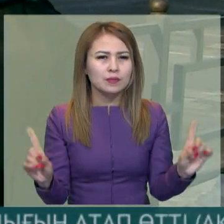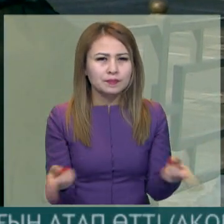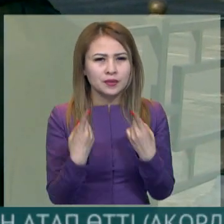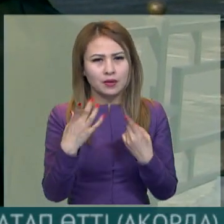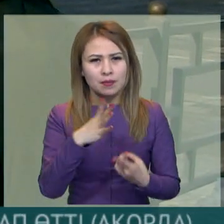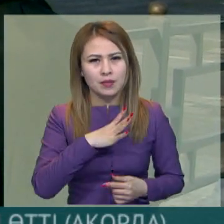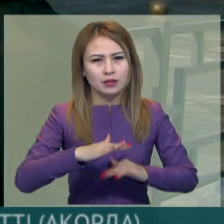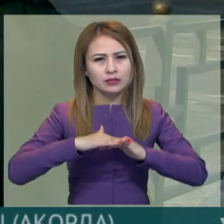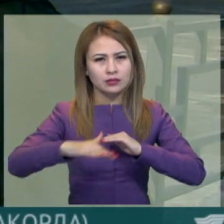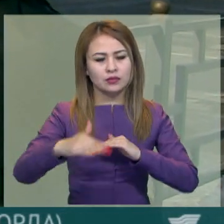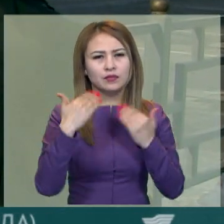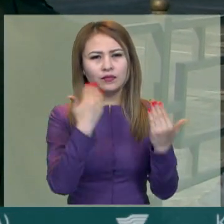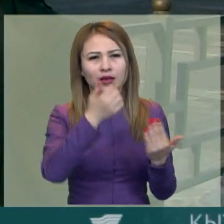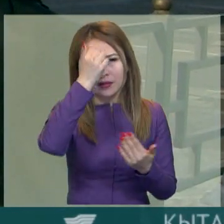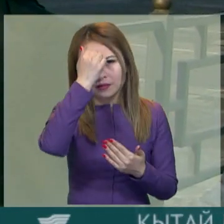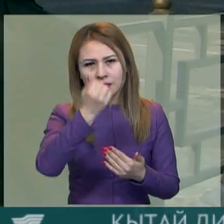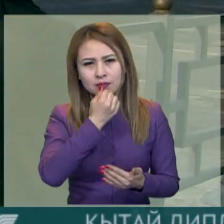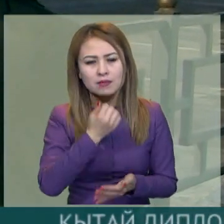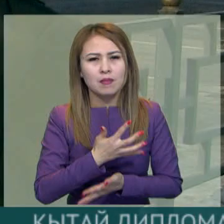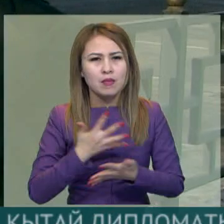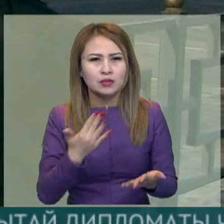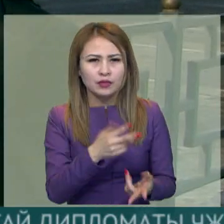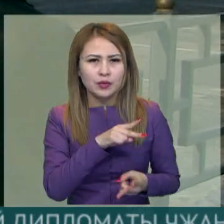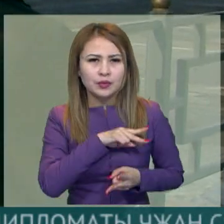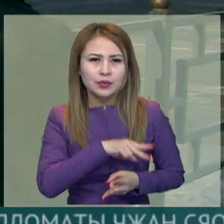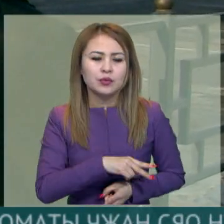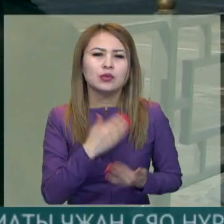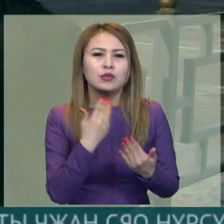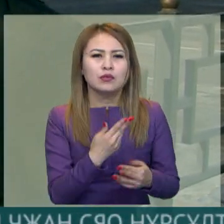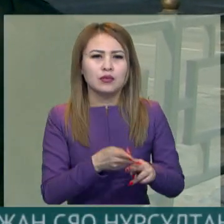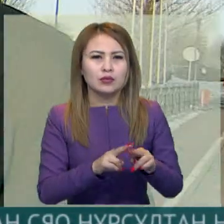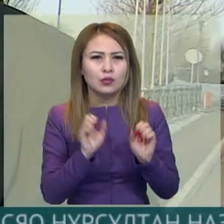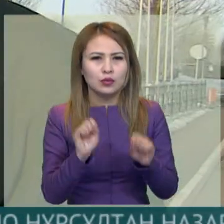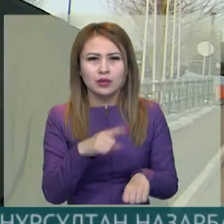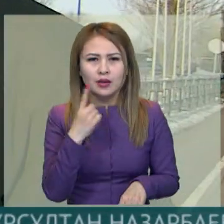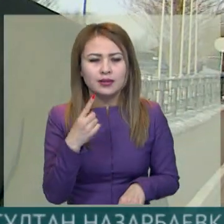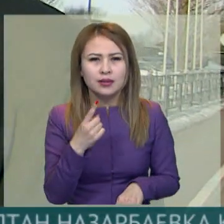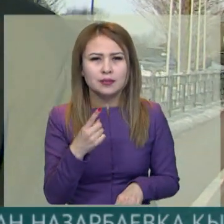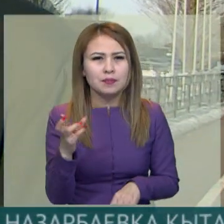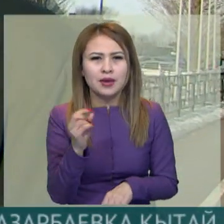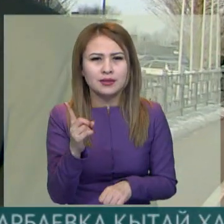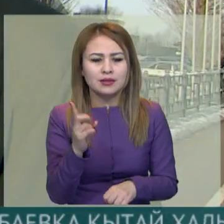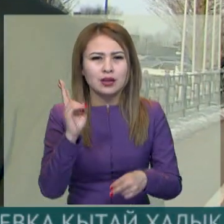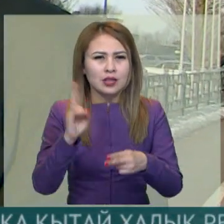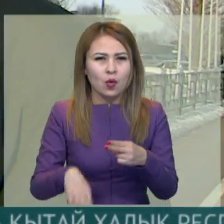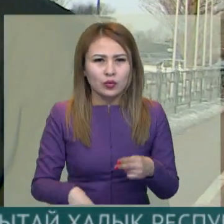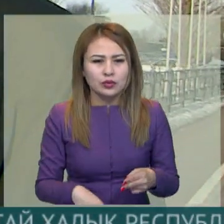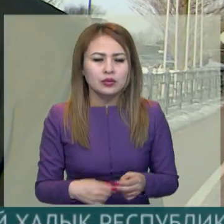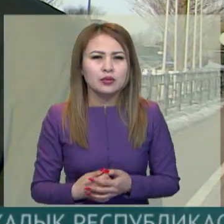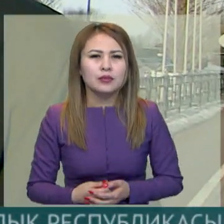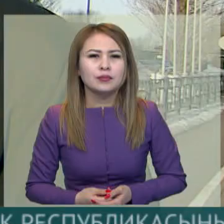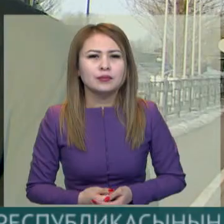елге айналдырды. Ол кісінің елге сіңірген еңбегі расында да өлшеусіз деп айталамын. Кешеден бері өте